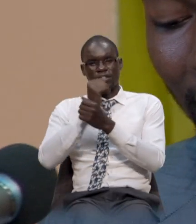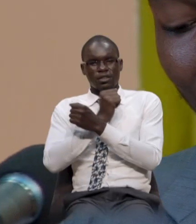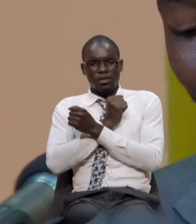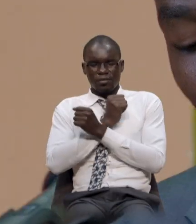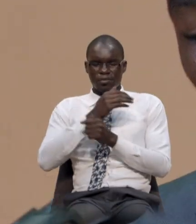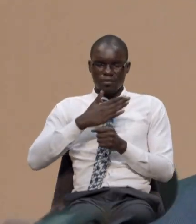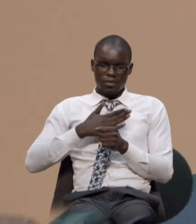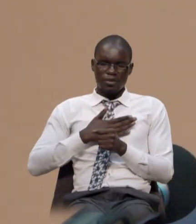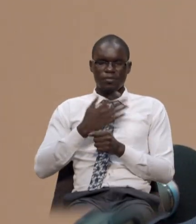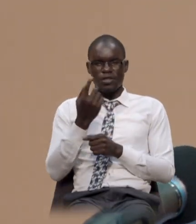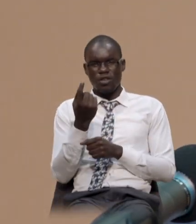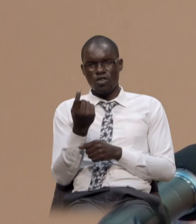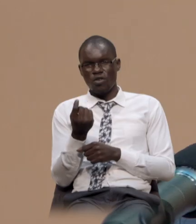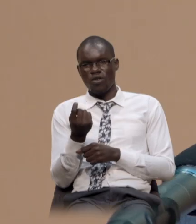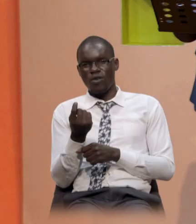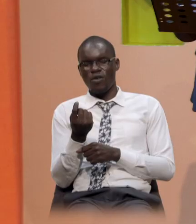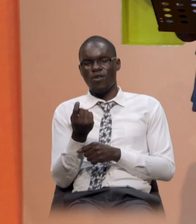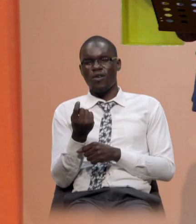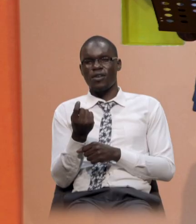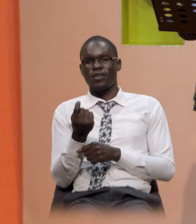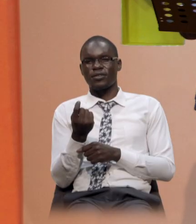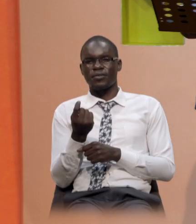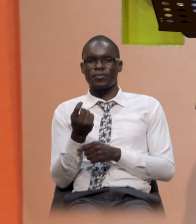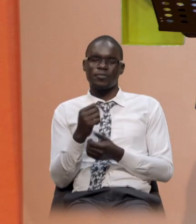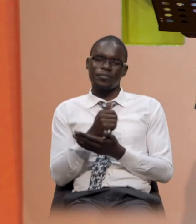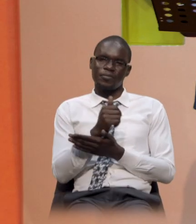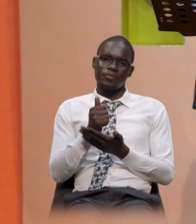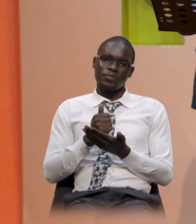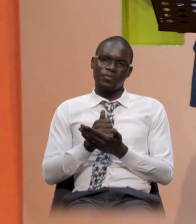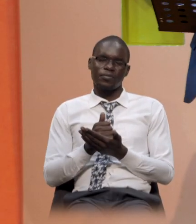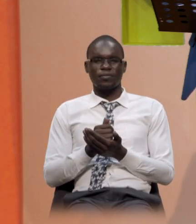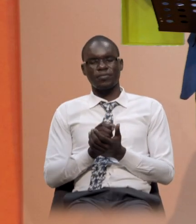ananipenda niliye mdogo.